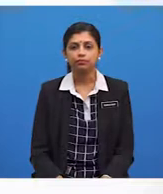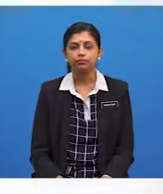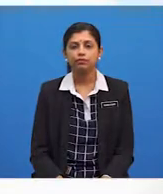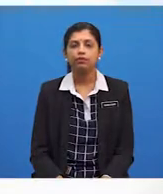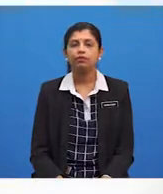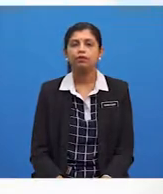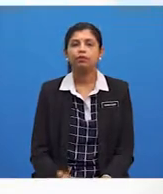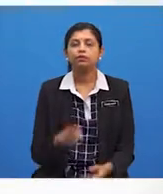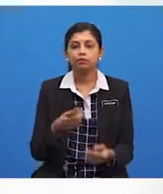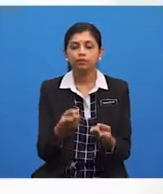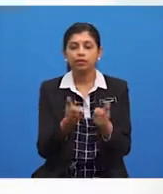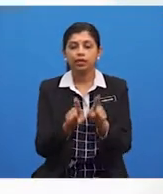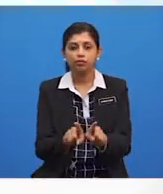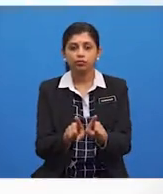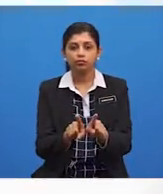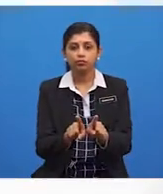itu